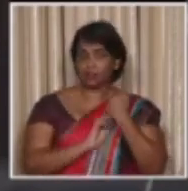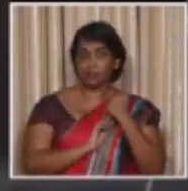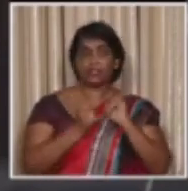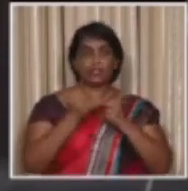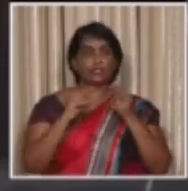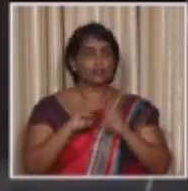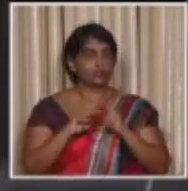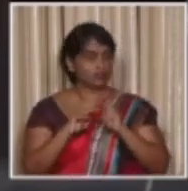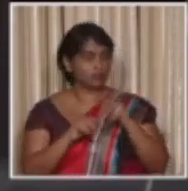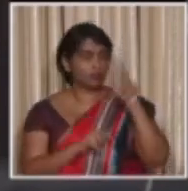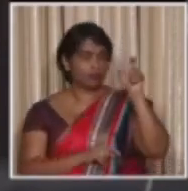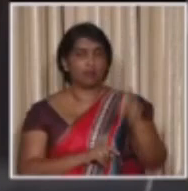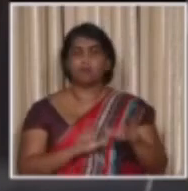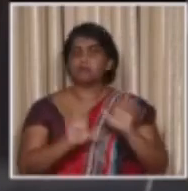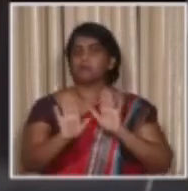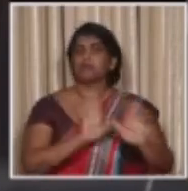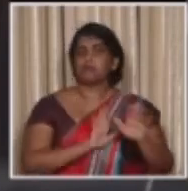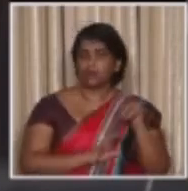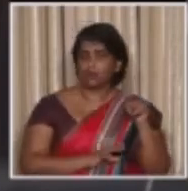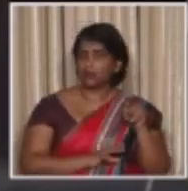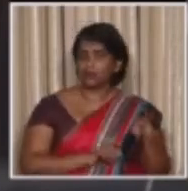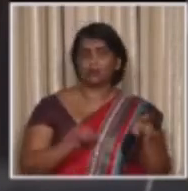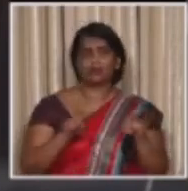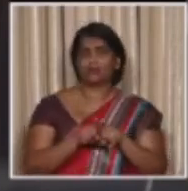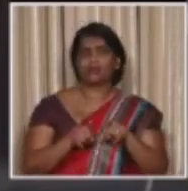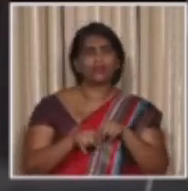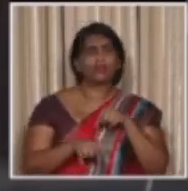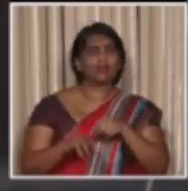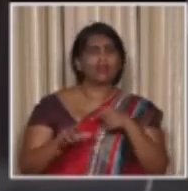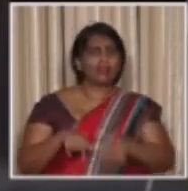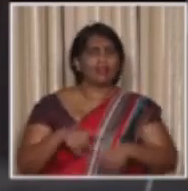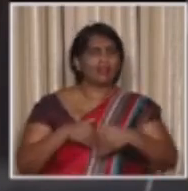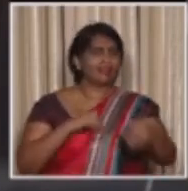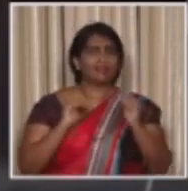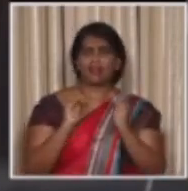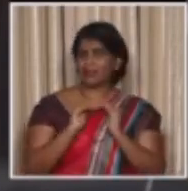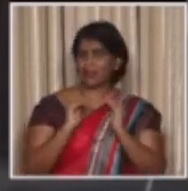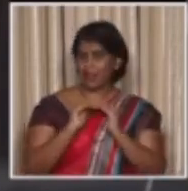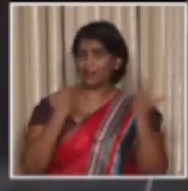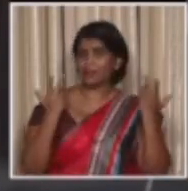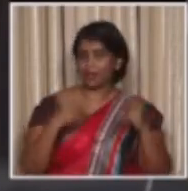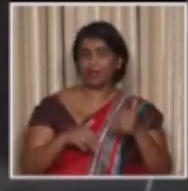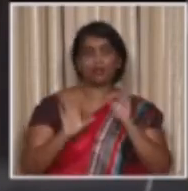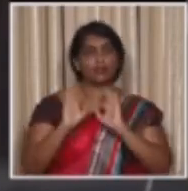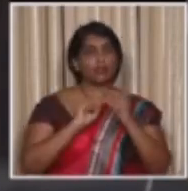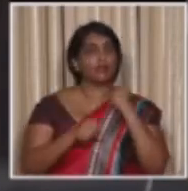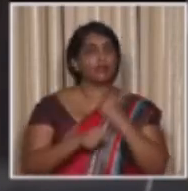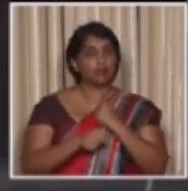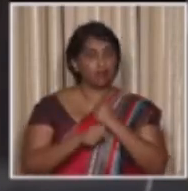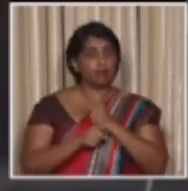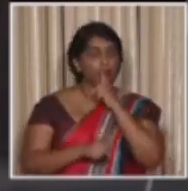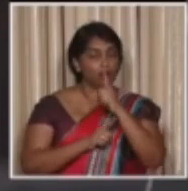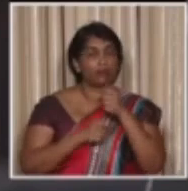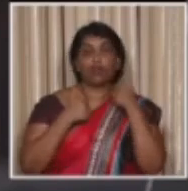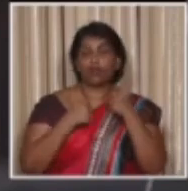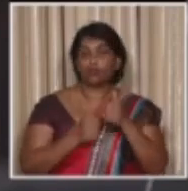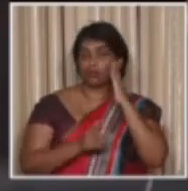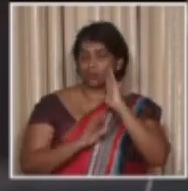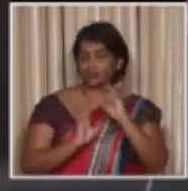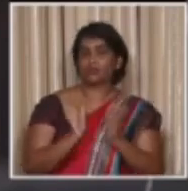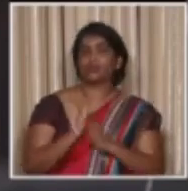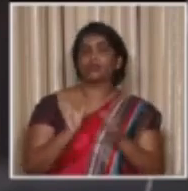දෝෂ පාලනය කරන්න. ඉතින් ඒ වගේ දේවල් මේ සතවර්ෂයට ගැලපෙන්නේ නැහැ. අද අපි යහපාලන තුලින් කතා කරන්නේ ස්වාධීන කොමිෂන්